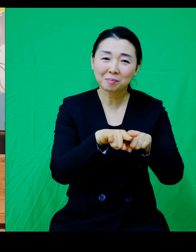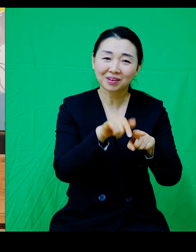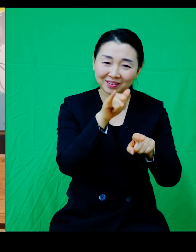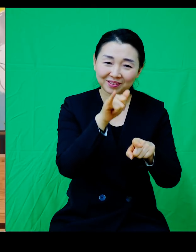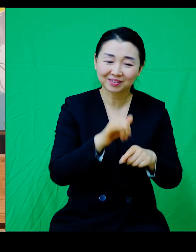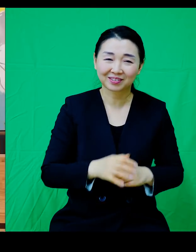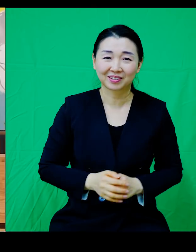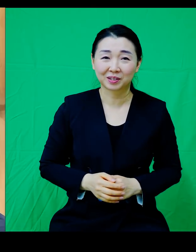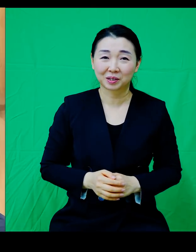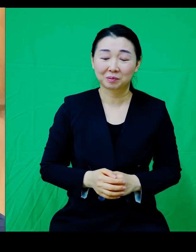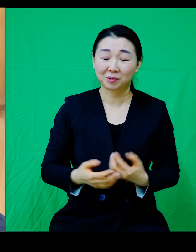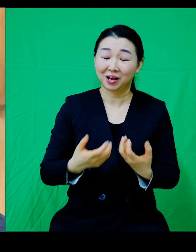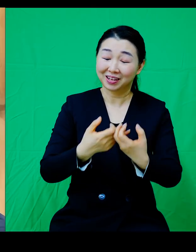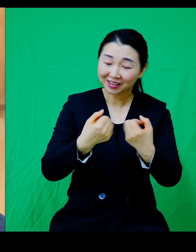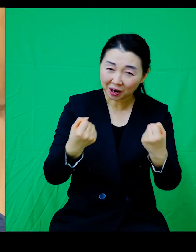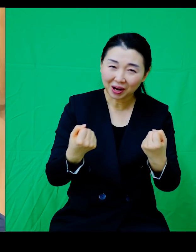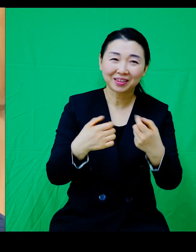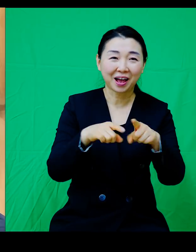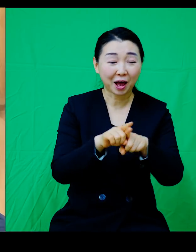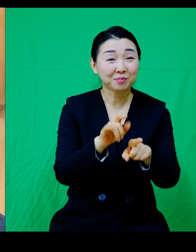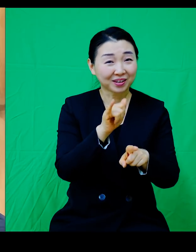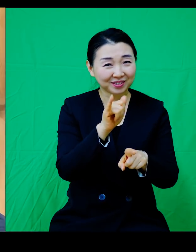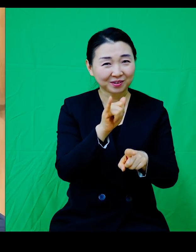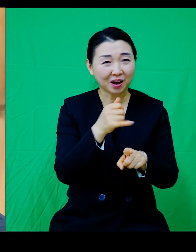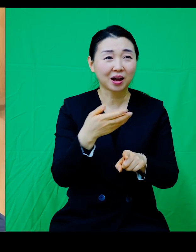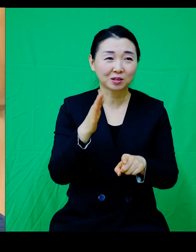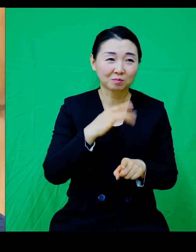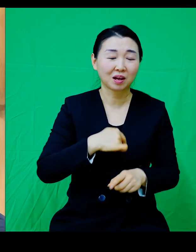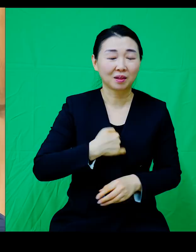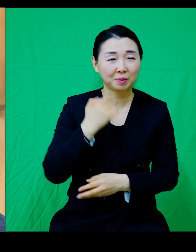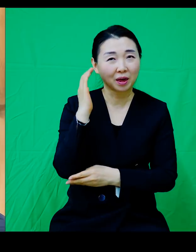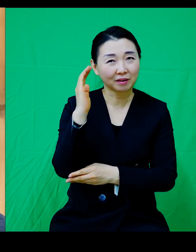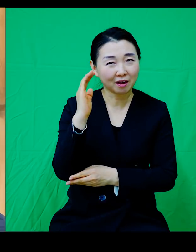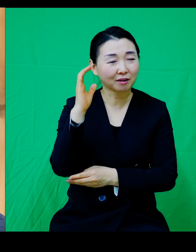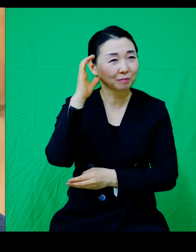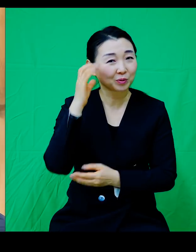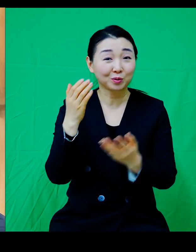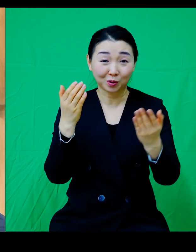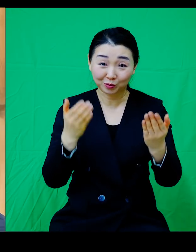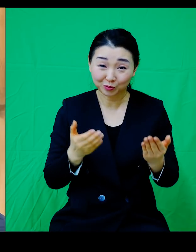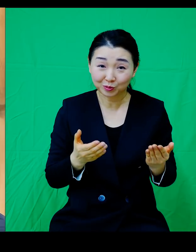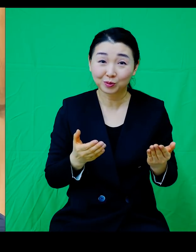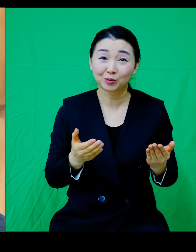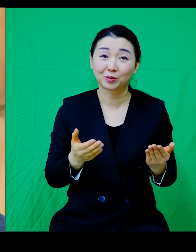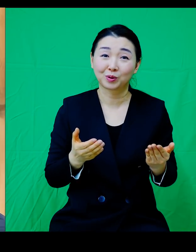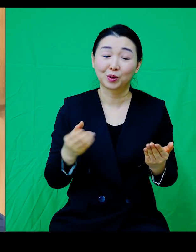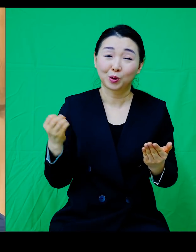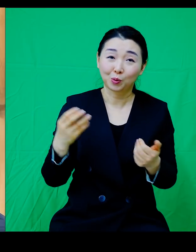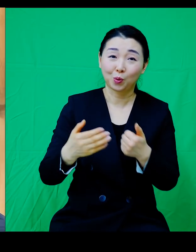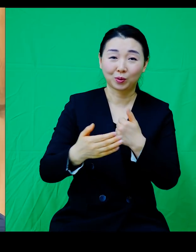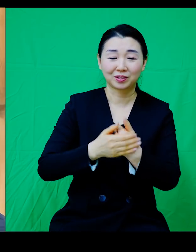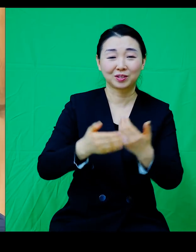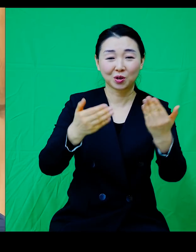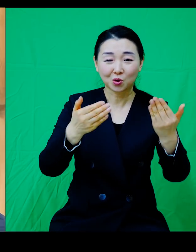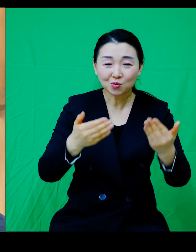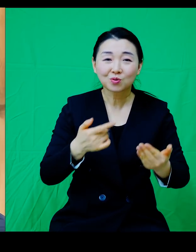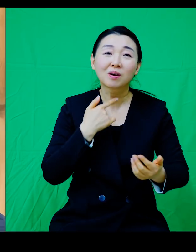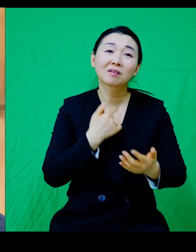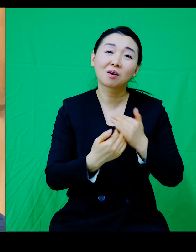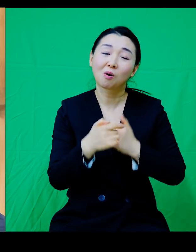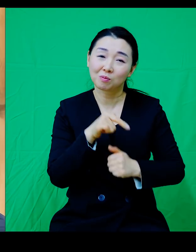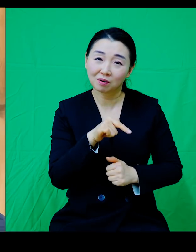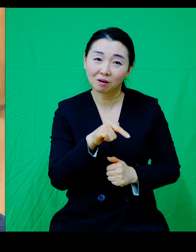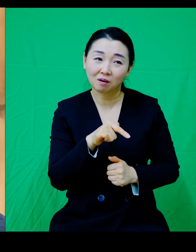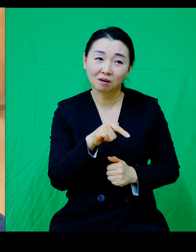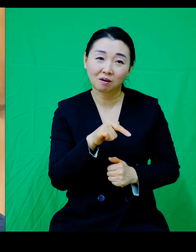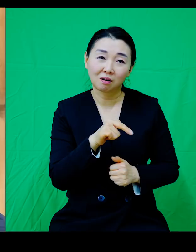같이 받으니까. 네, 이렇게 아. 따로 받다가 뭐 같이 받다 예. 하는데 근데 자기 이야기를 들어주는 음. 이야기를 들어주고 지지해주는